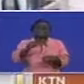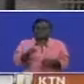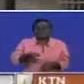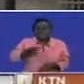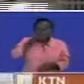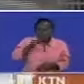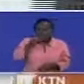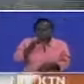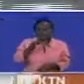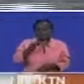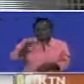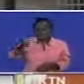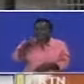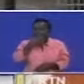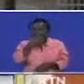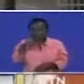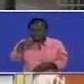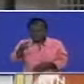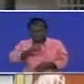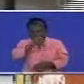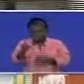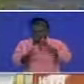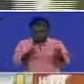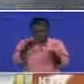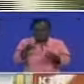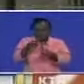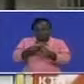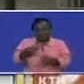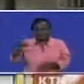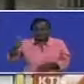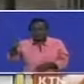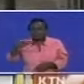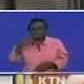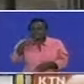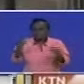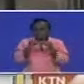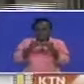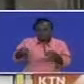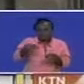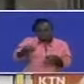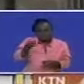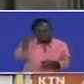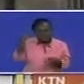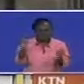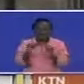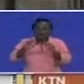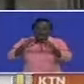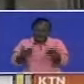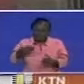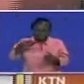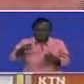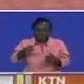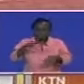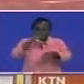kali. Lexton Mutuku aliyetahiniwa mwaka 2010 huko Kangundo anatupata hapa, na haelewi ni vipi wanafunzi watapata